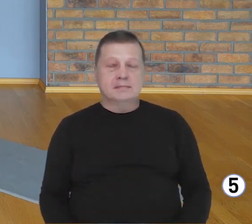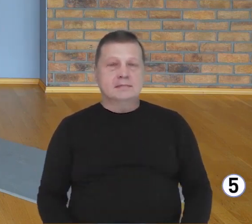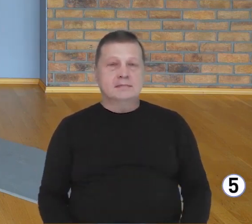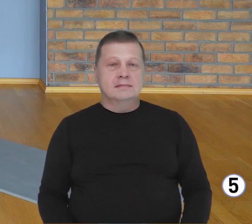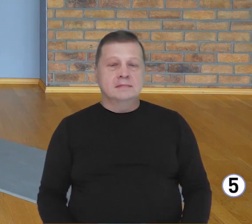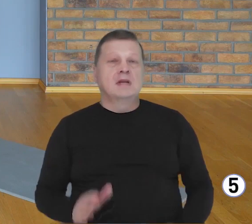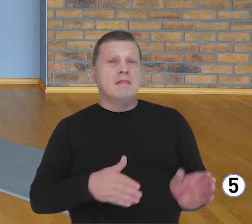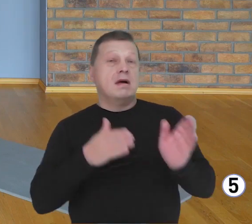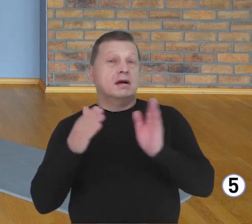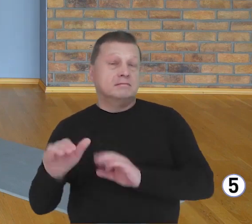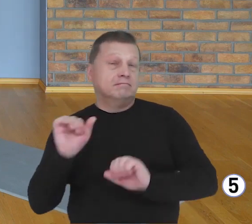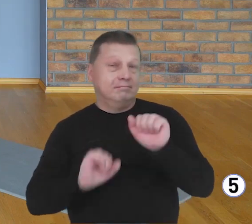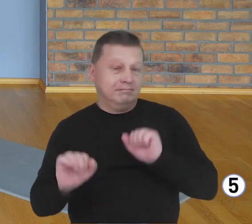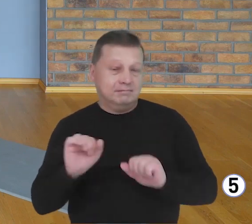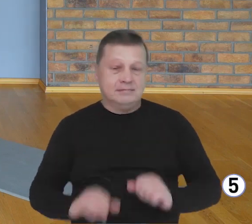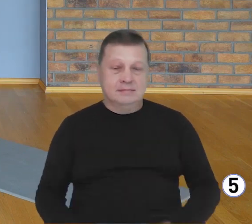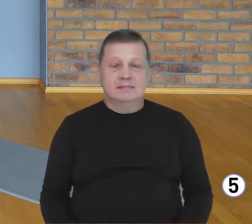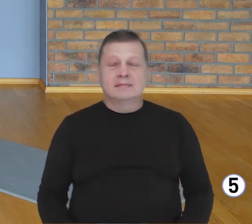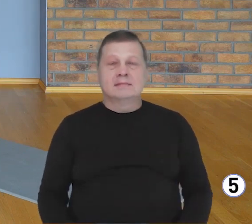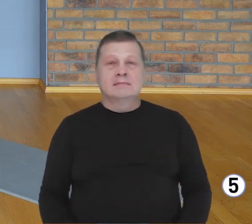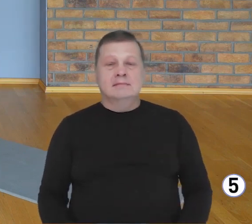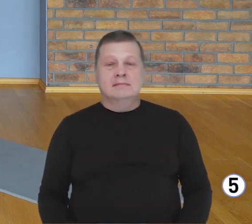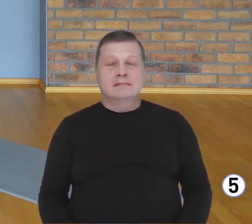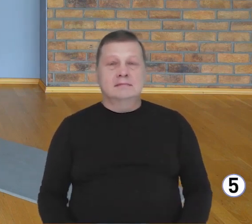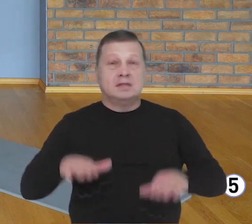I teraz przechodzimy do kolejnego ćwiczenia.